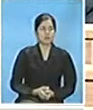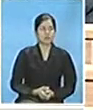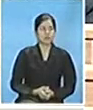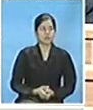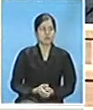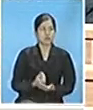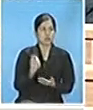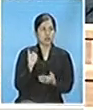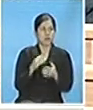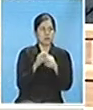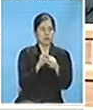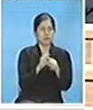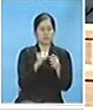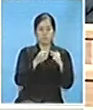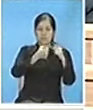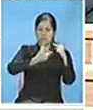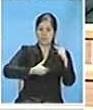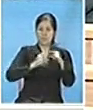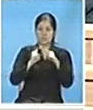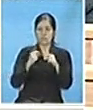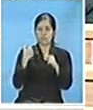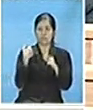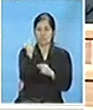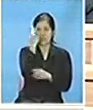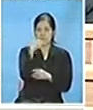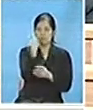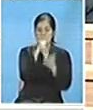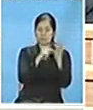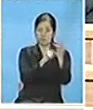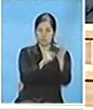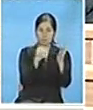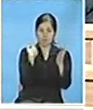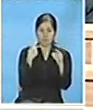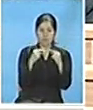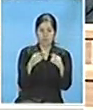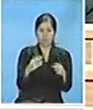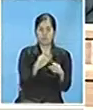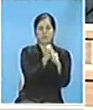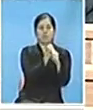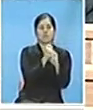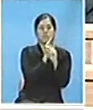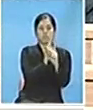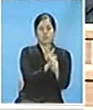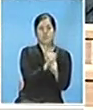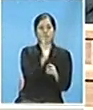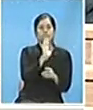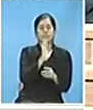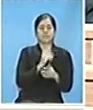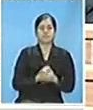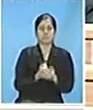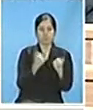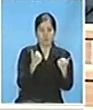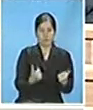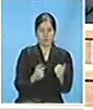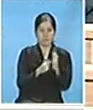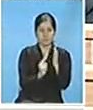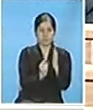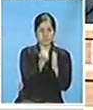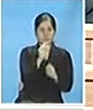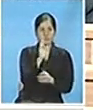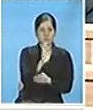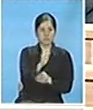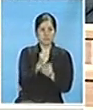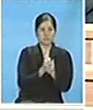ไปถึงเรื่องอื่นอีกต่อไปประธานไม่ใช่ว่าใครเสนออะไรมาเราต้องเอาหมดวันนี้มันเป็นครั้งแรกของสภา